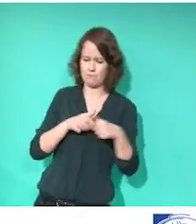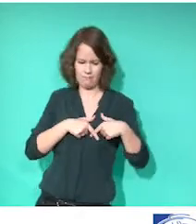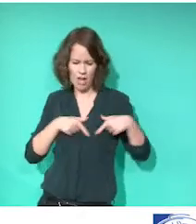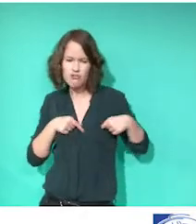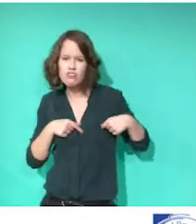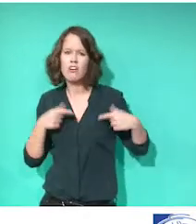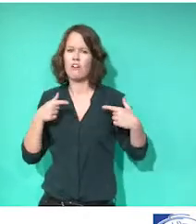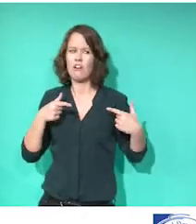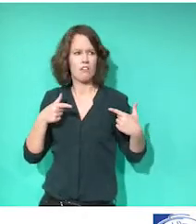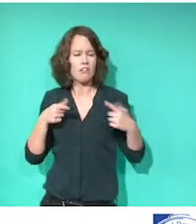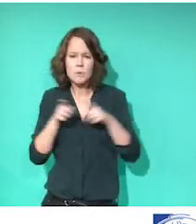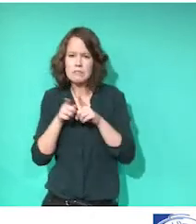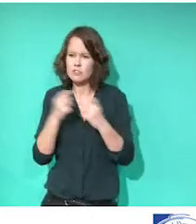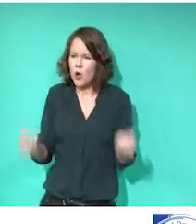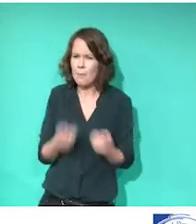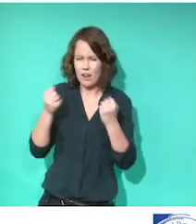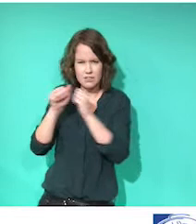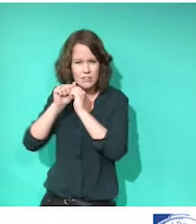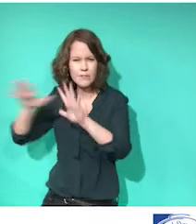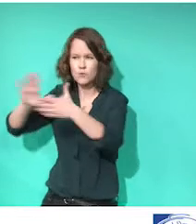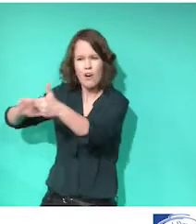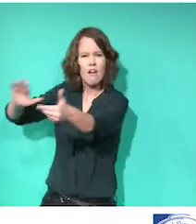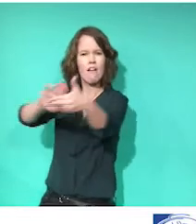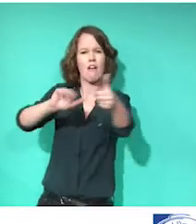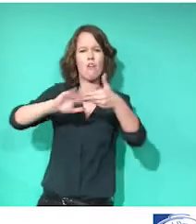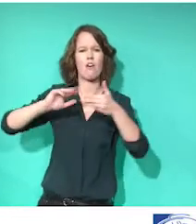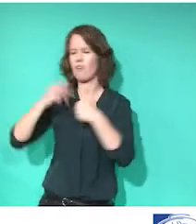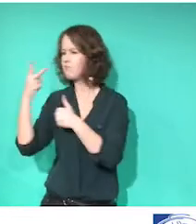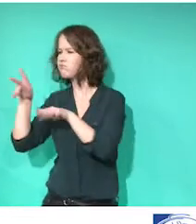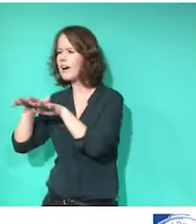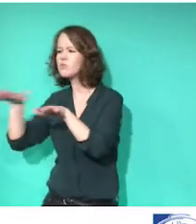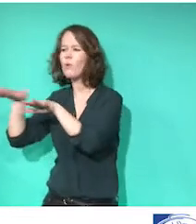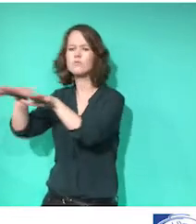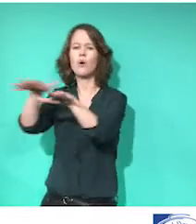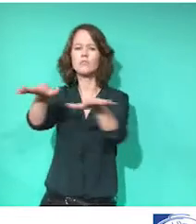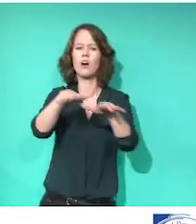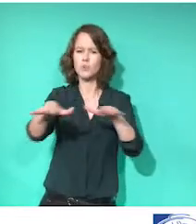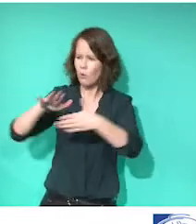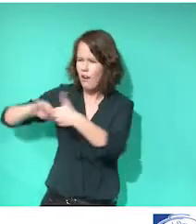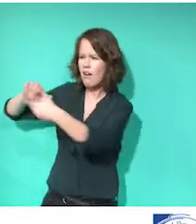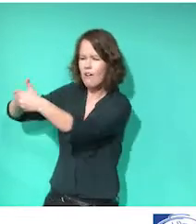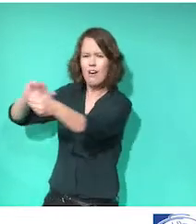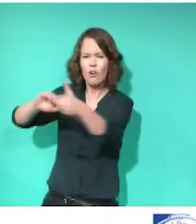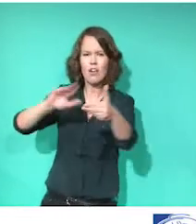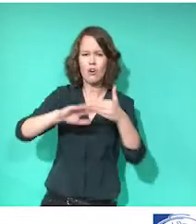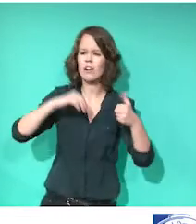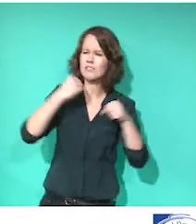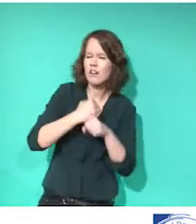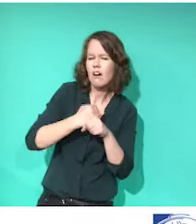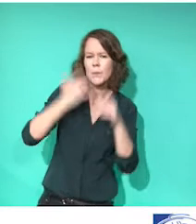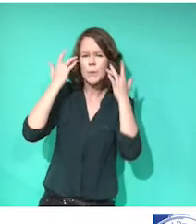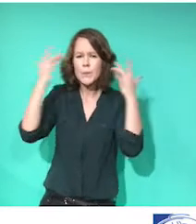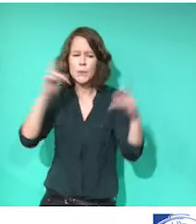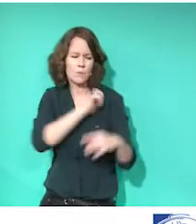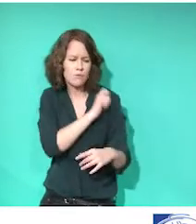de diffuser la campagne, de le faire vivre dans leurs réseaux respectifs, chacune dans son secteur, dans la culture, le travail, le sport, la